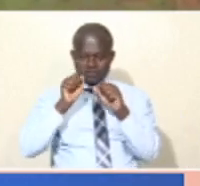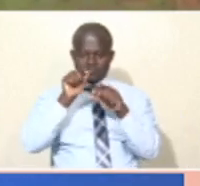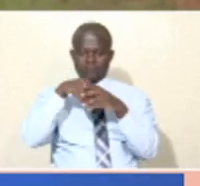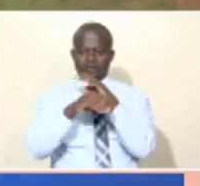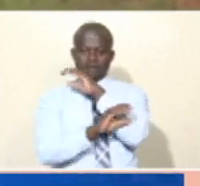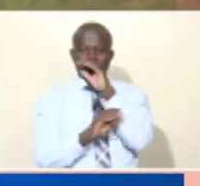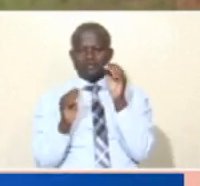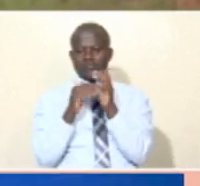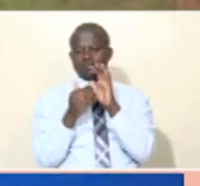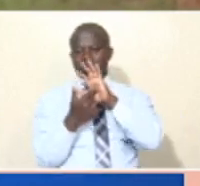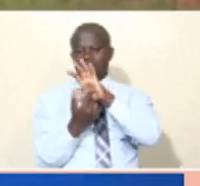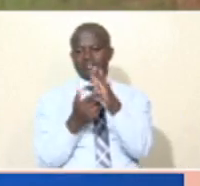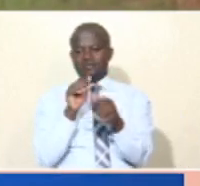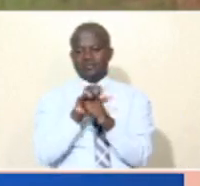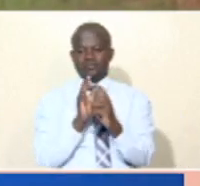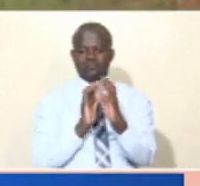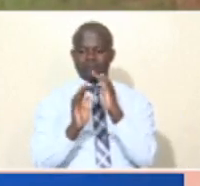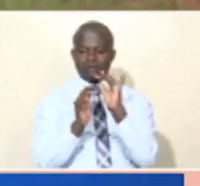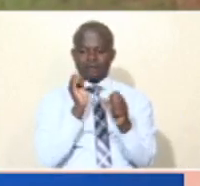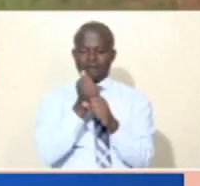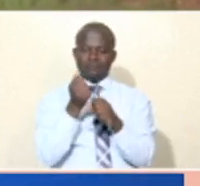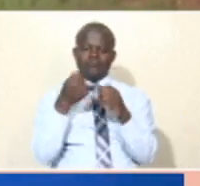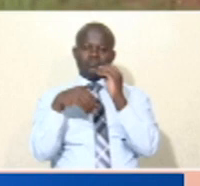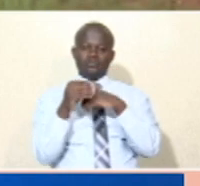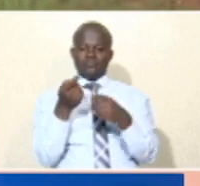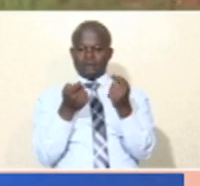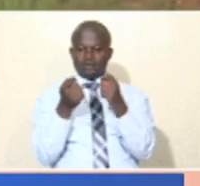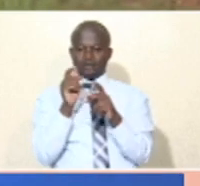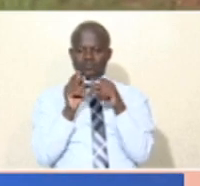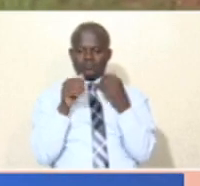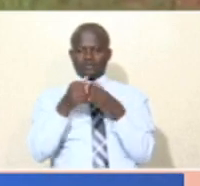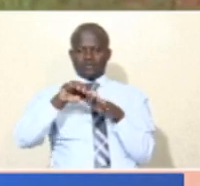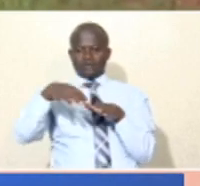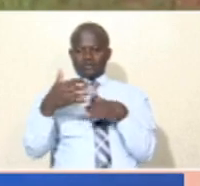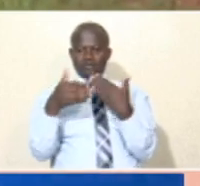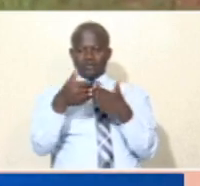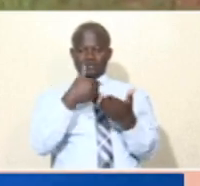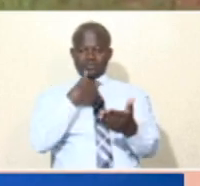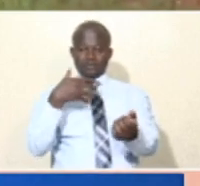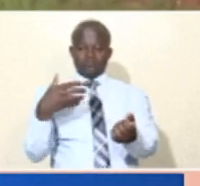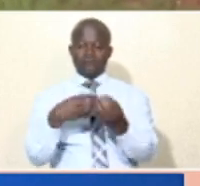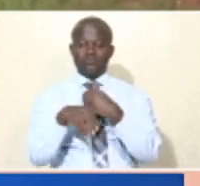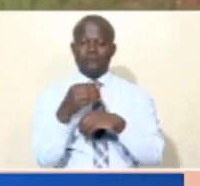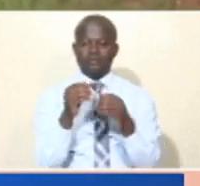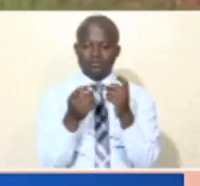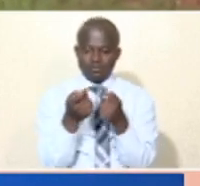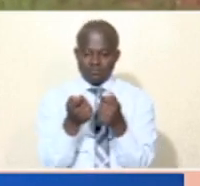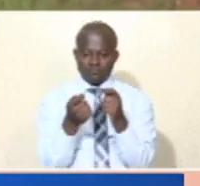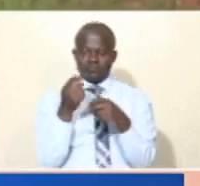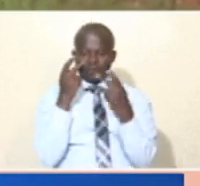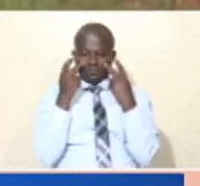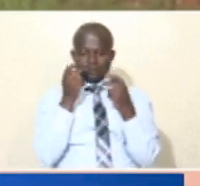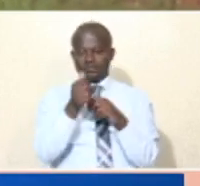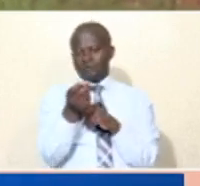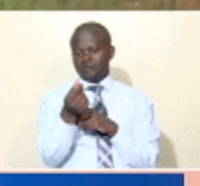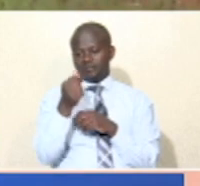icyo gihugu. Bagaragaje ko abenshi baba bahahirana, bakora ubucuruzi buto buto, n'abantu baciriritse bafite ubucuruzi buciriritse kubona icyo giciro